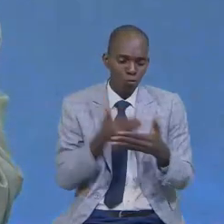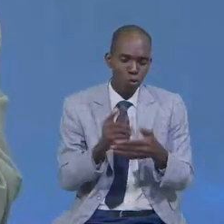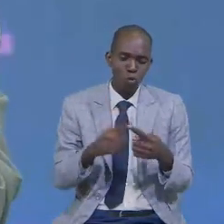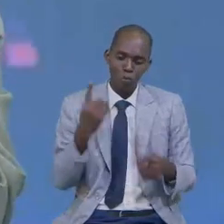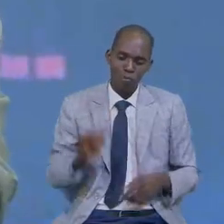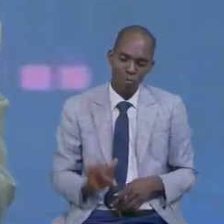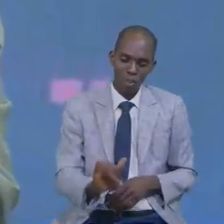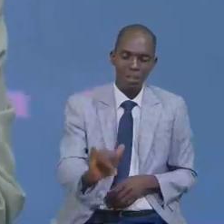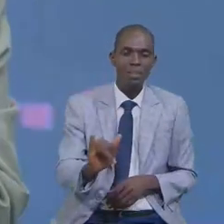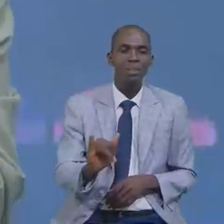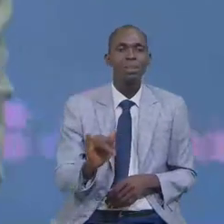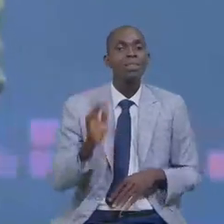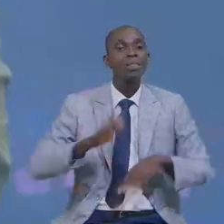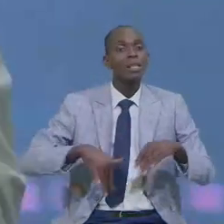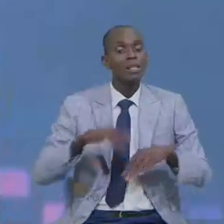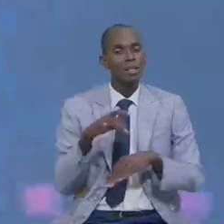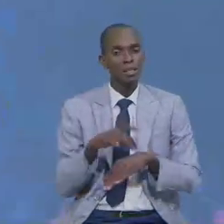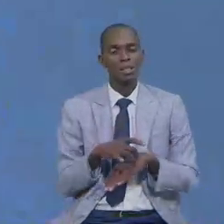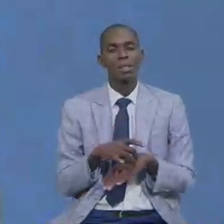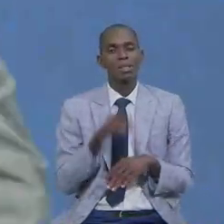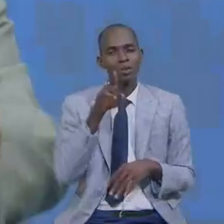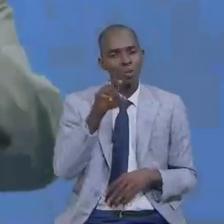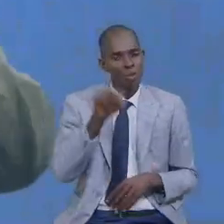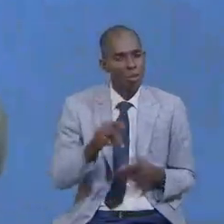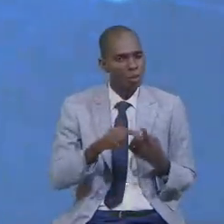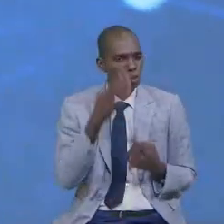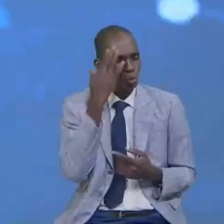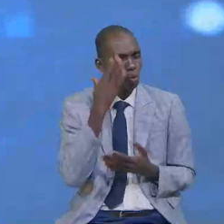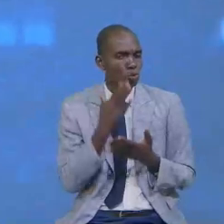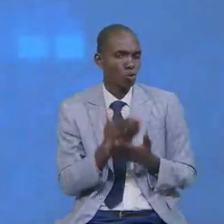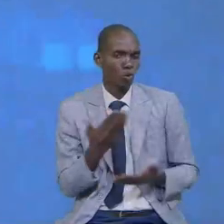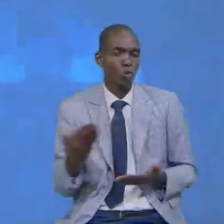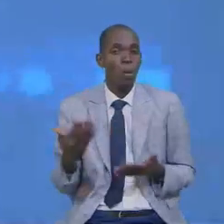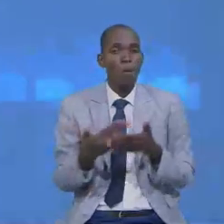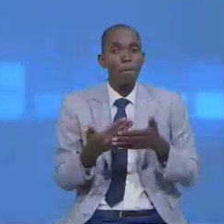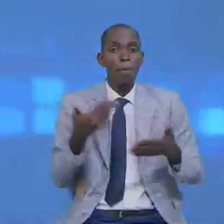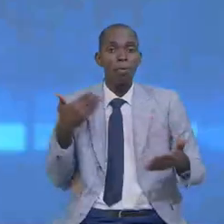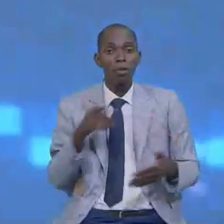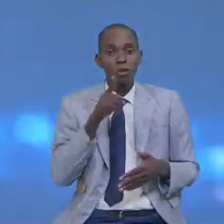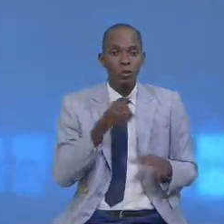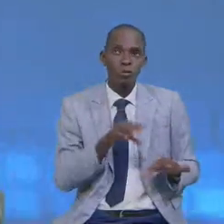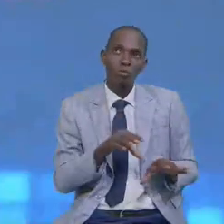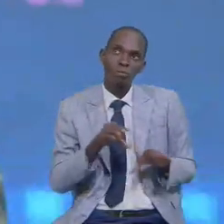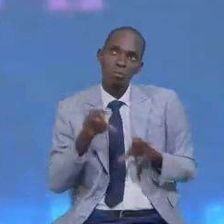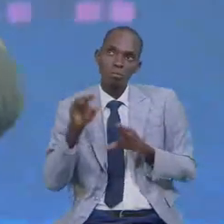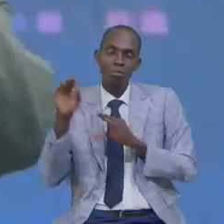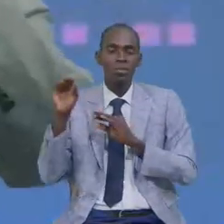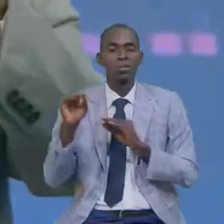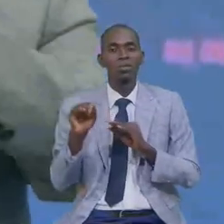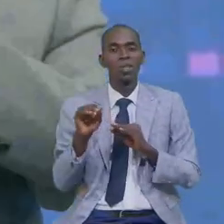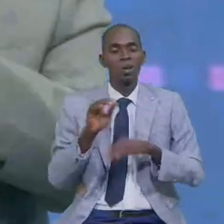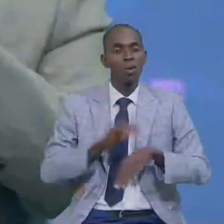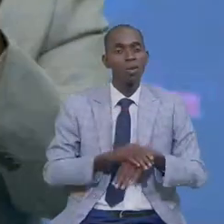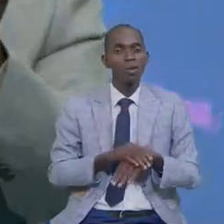que de la terre. Et vous devez donc savoir quelque chose avant de passer à l'autre